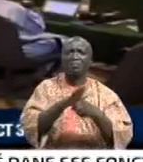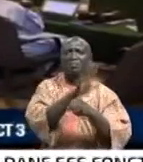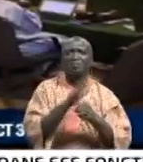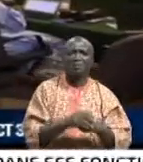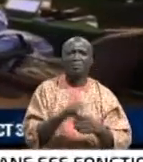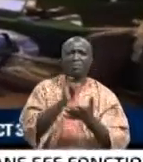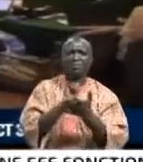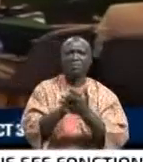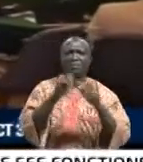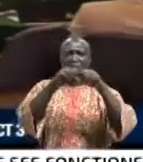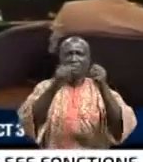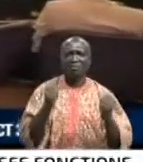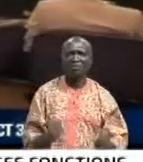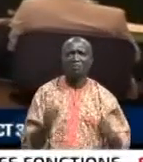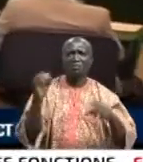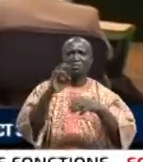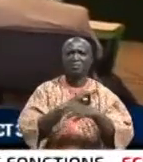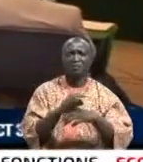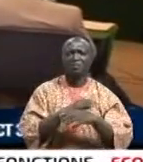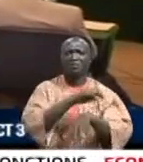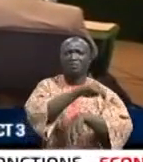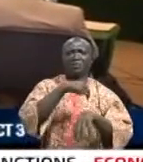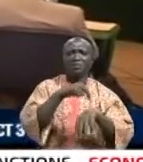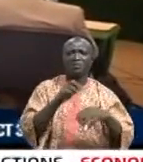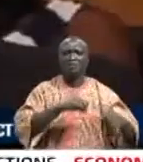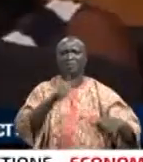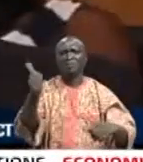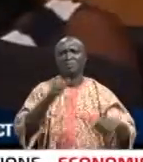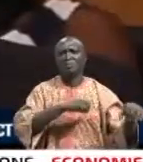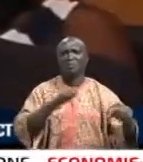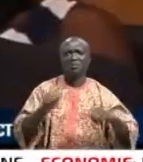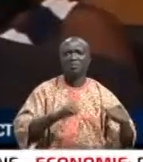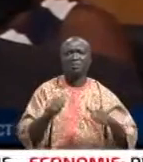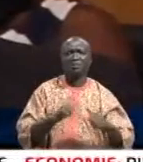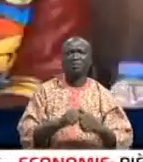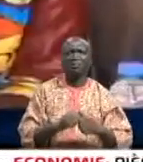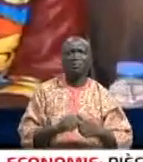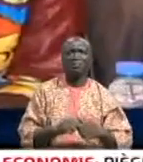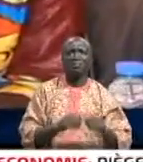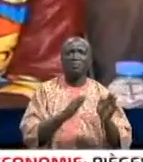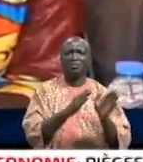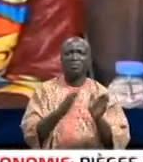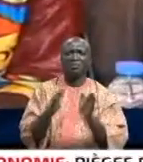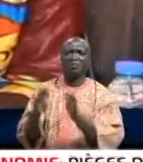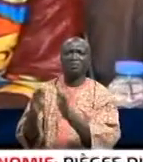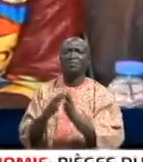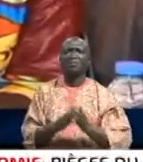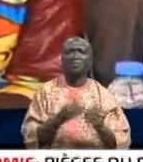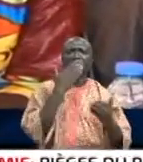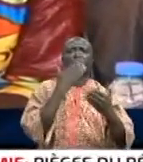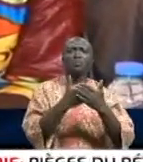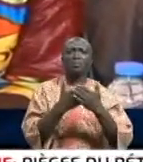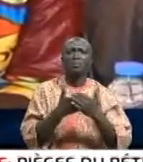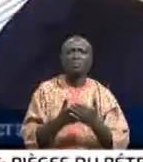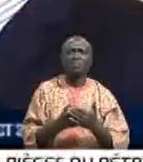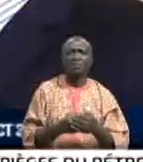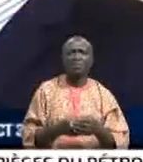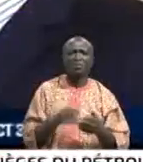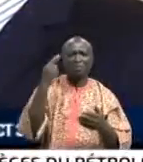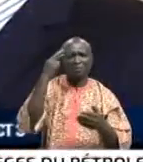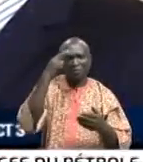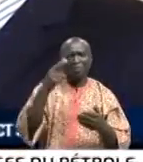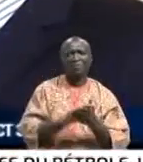stratégie nationale de formation des élus et autres acteurs de développement vise l'harmonisation des interventions et une bonne maîtrise des acteurs